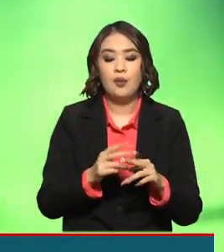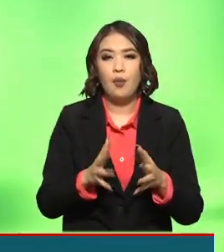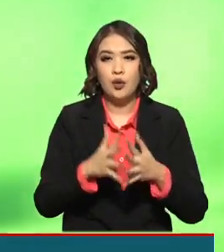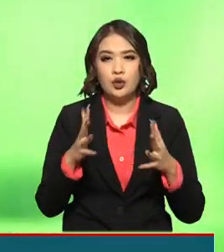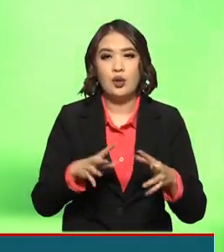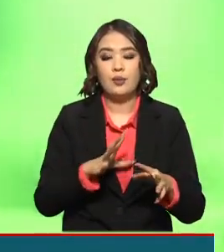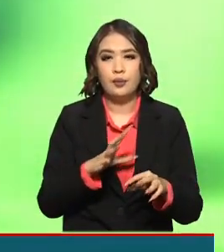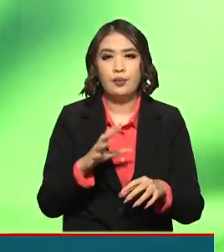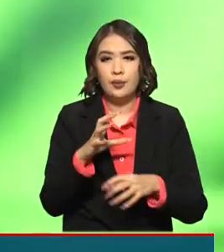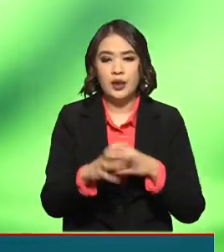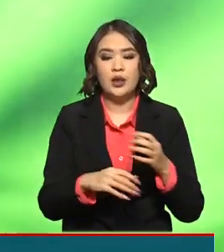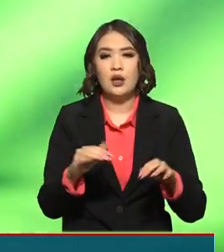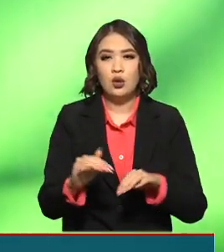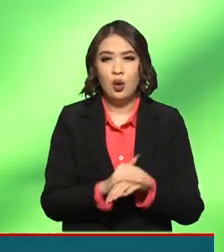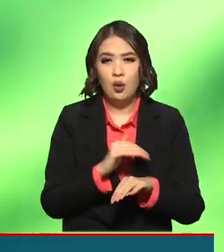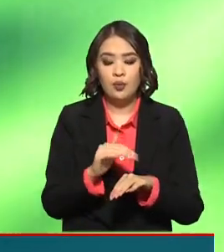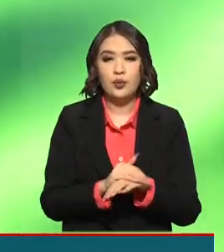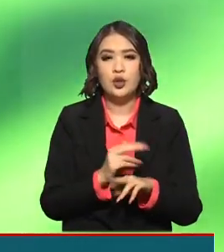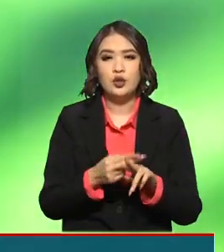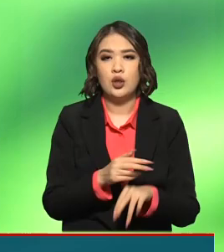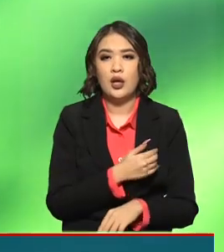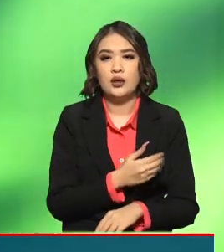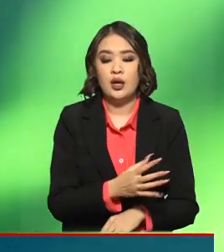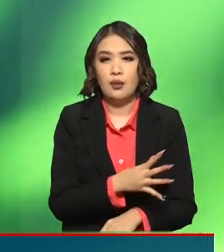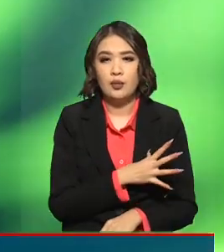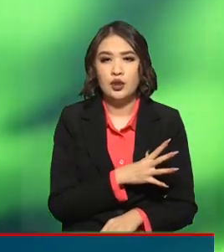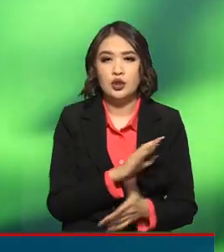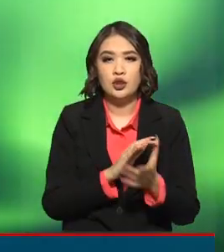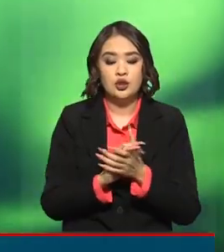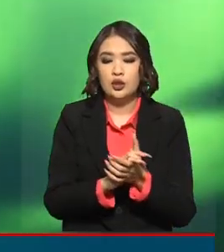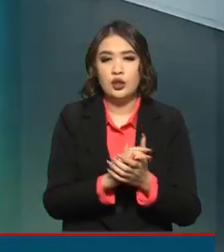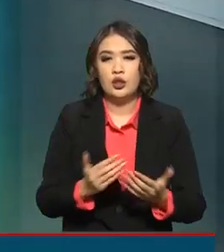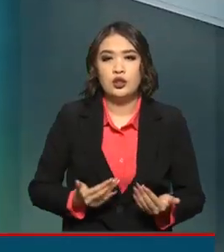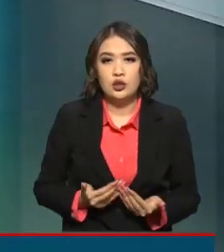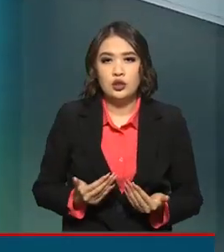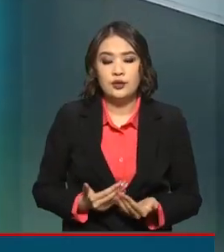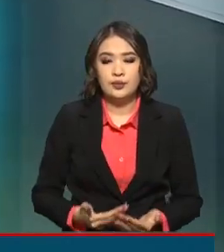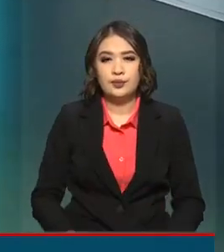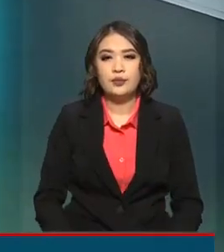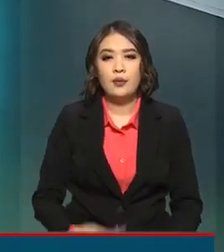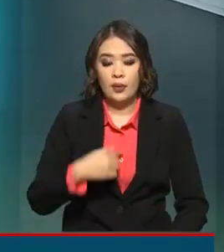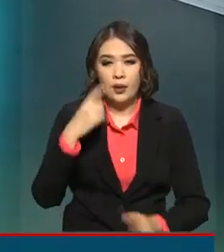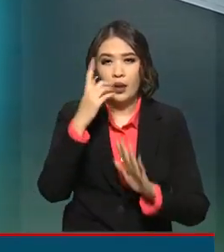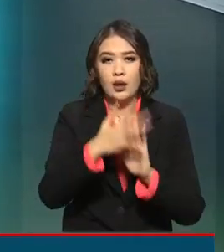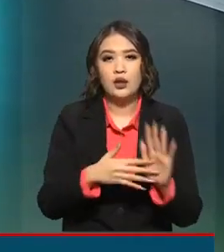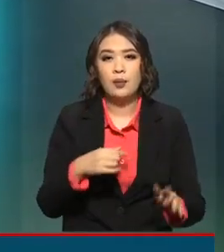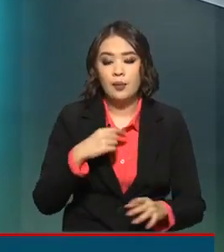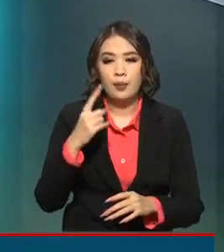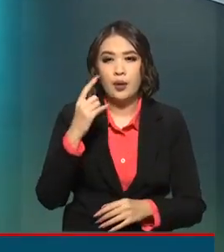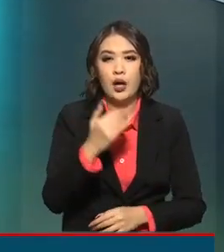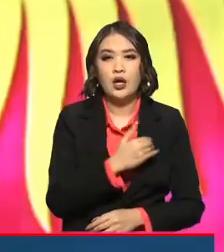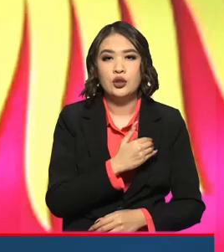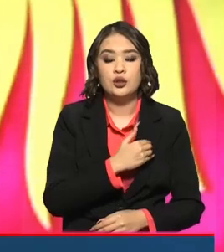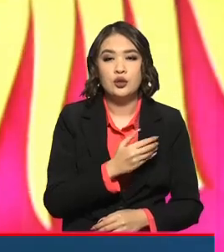мир, добра. И, значит, поэтому это мы живем по этой философии, да? Да, я поняла. Да. Я хотела бы еще сказать